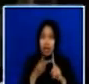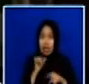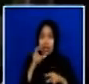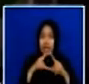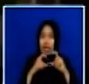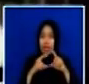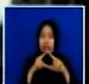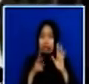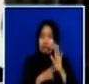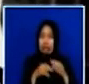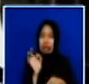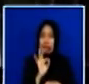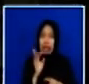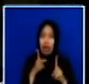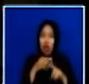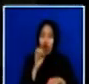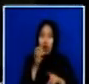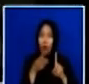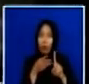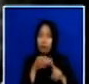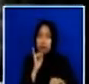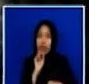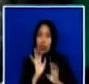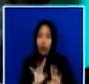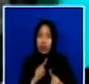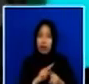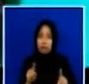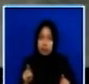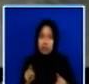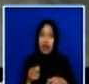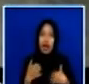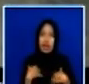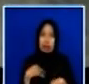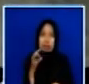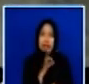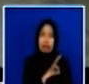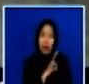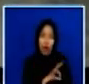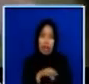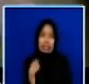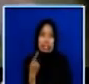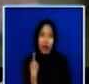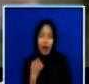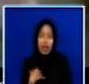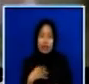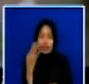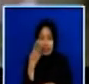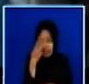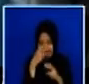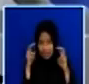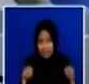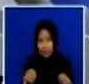hanya sekedar hobi namun juga mampu menjadi salah satu sumber penghasilan rutin dari Kediri janda adisurya